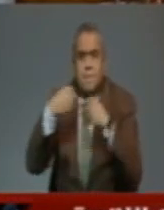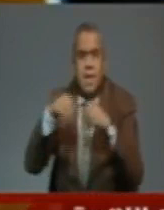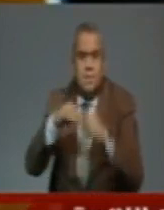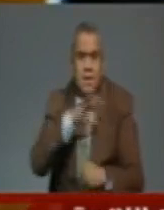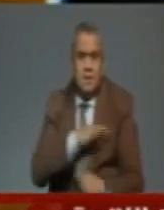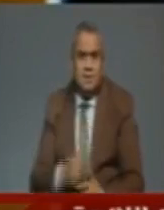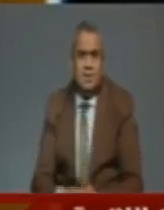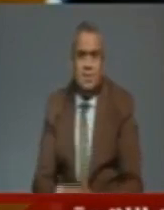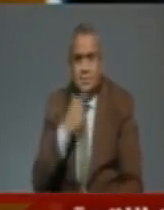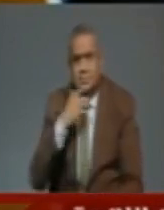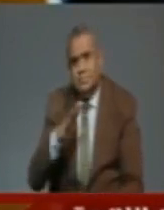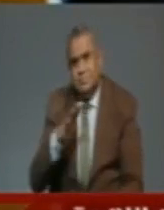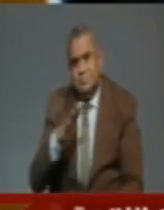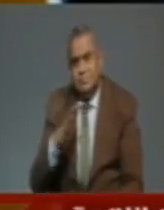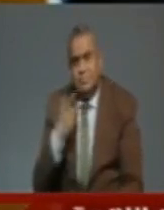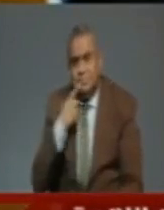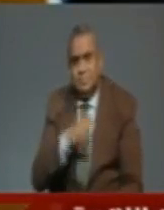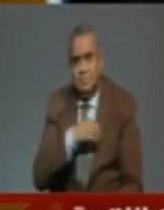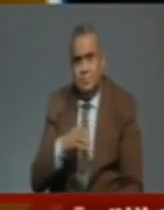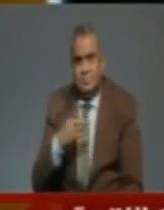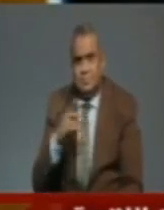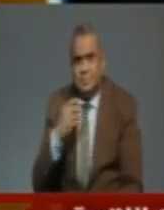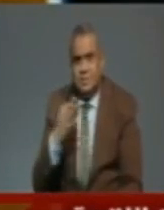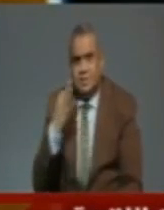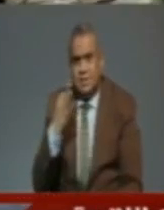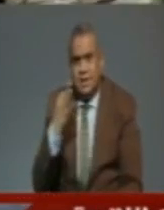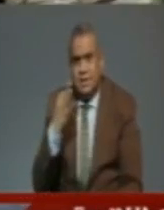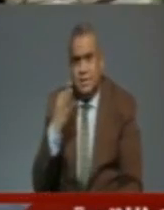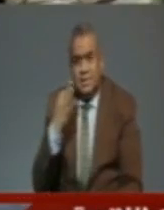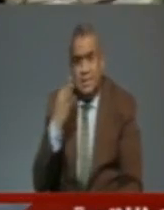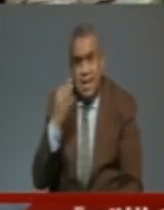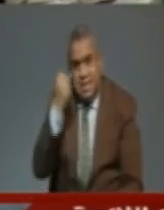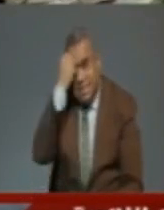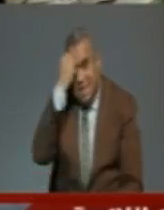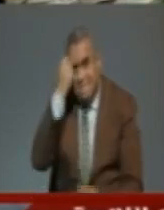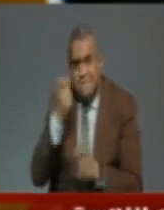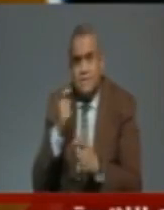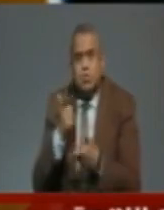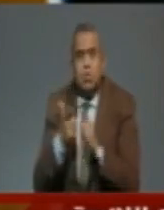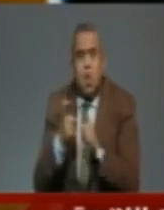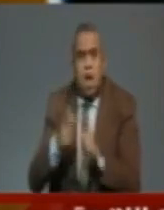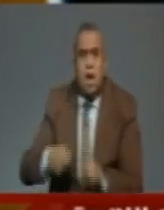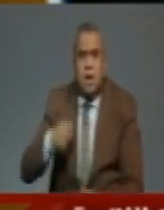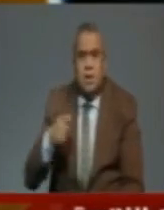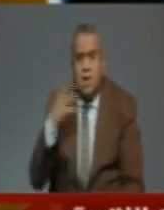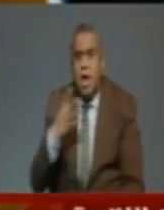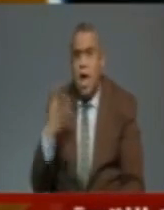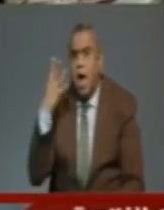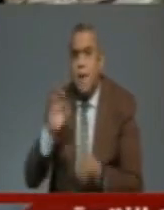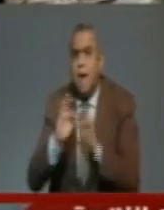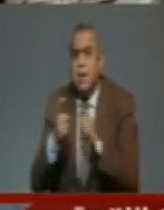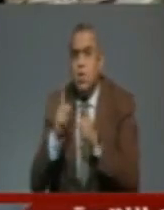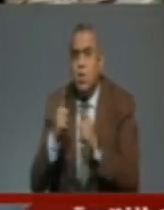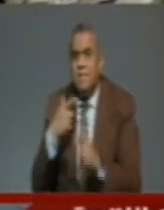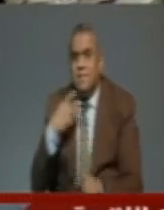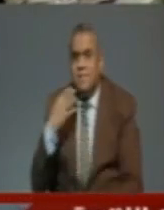يقل، لا يقل عن 3000 ل 4000 دولار. طيب في كام متر؟ 4 مليون متر. في 3000